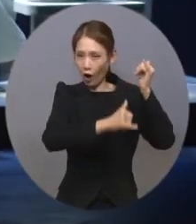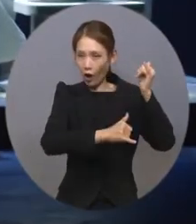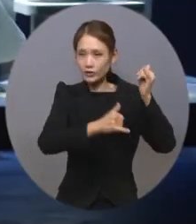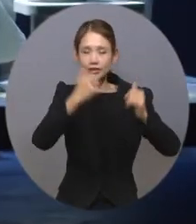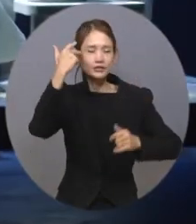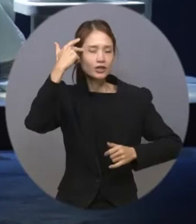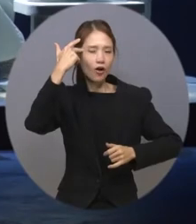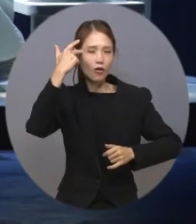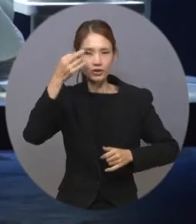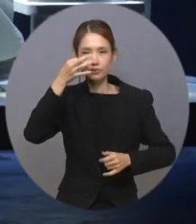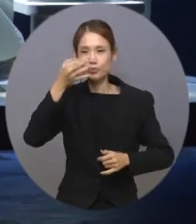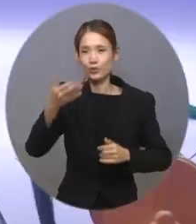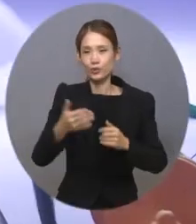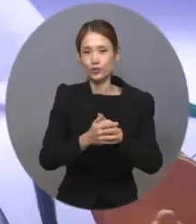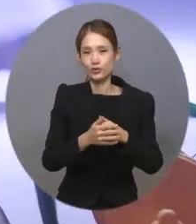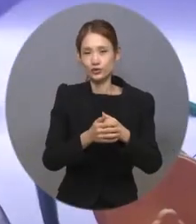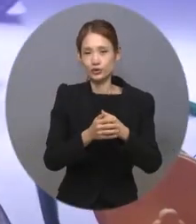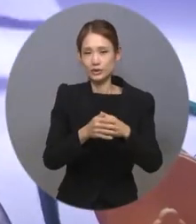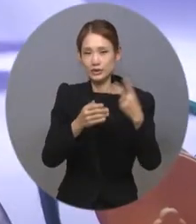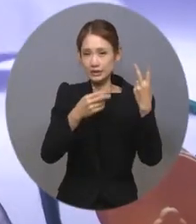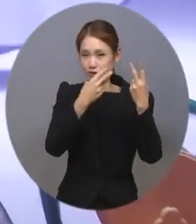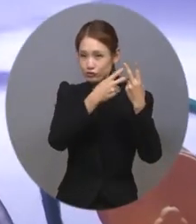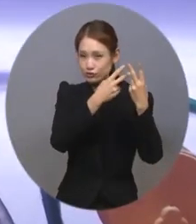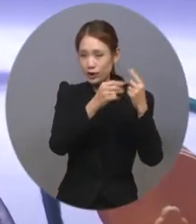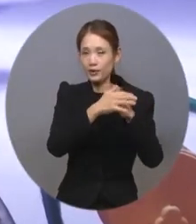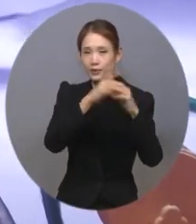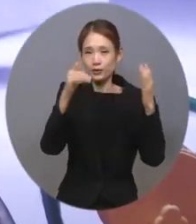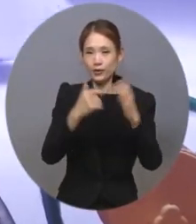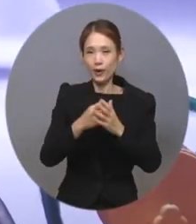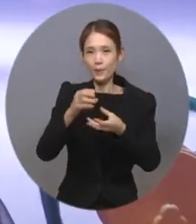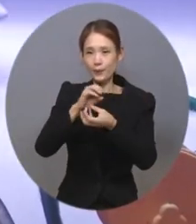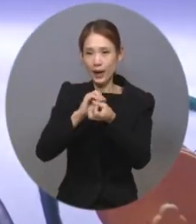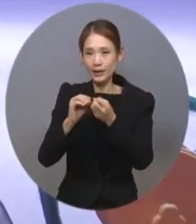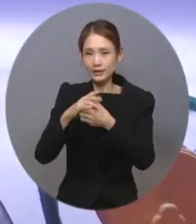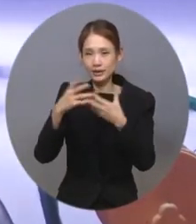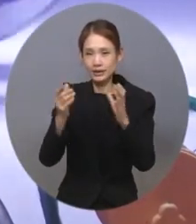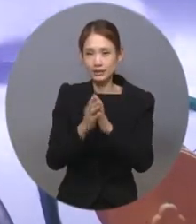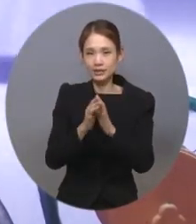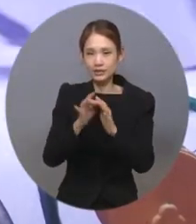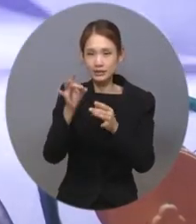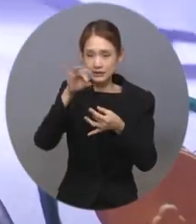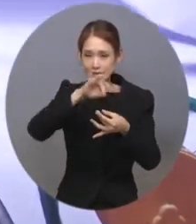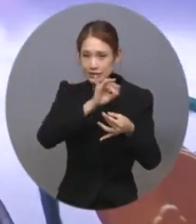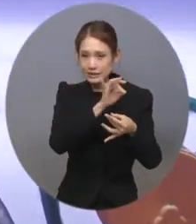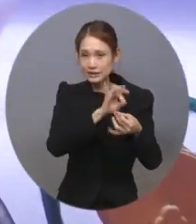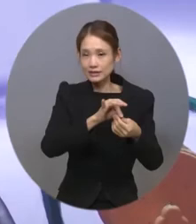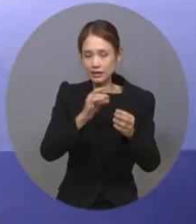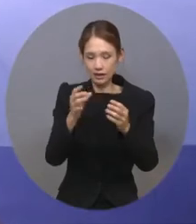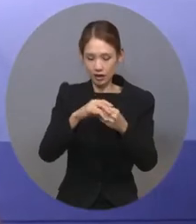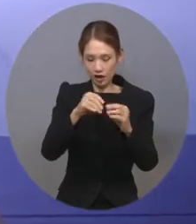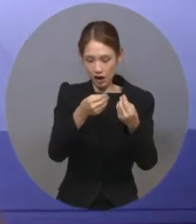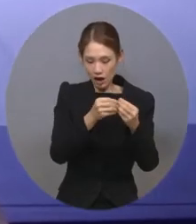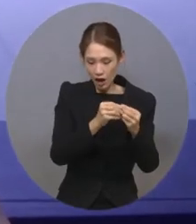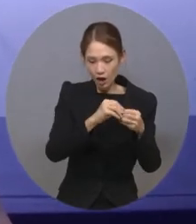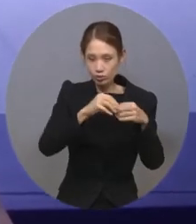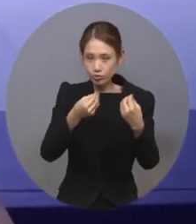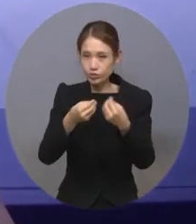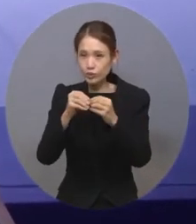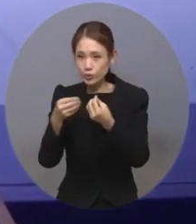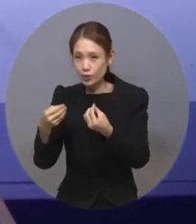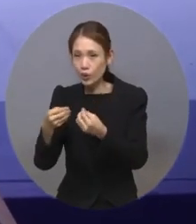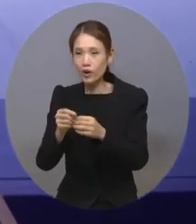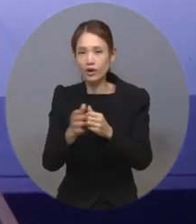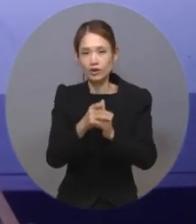보여줬으며 제2막은 매듭장 김혜옥 보유자가 나와 실을 감고 끈을 맺고 풀어 매듭으로